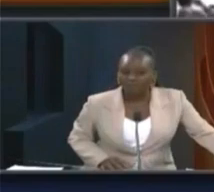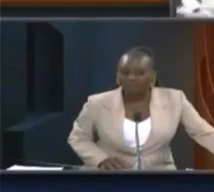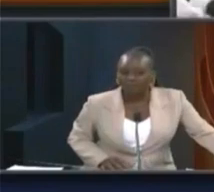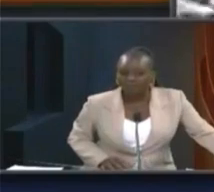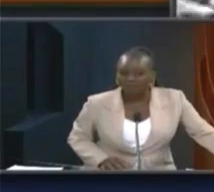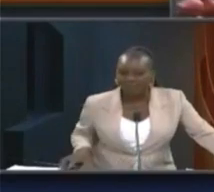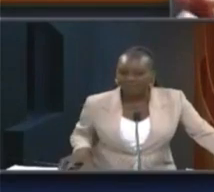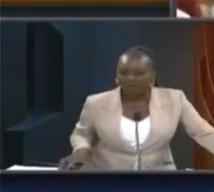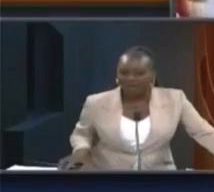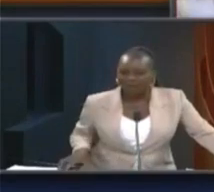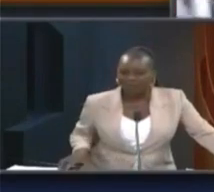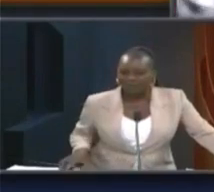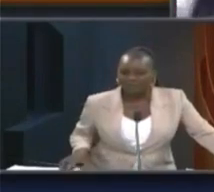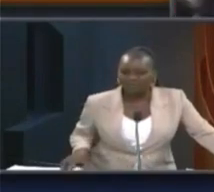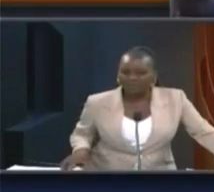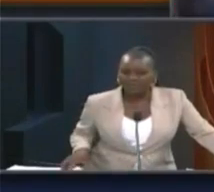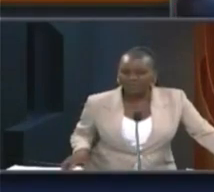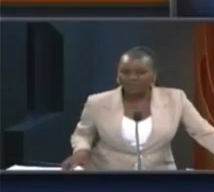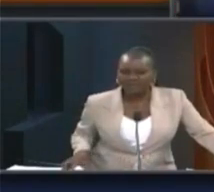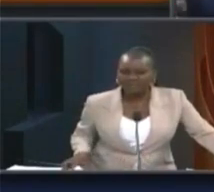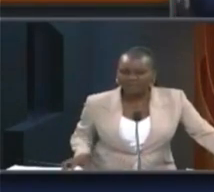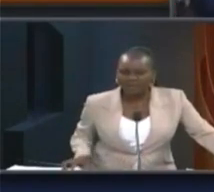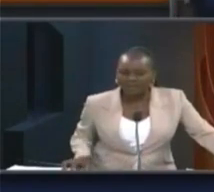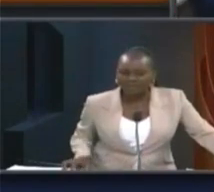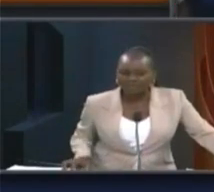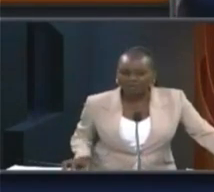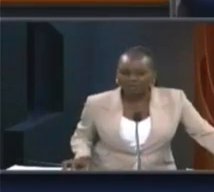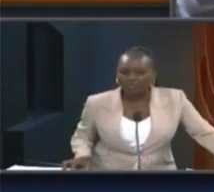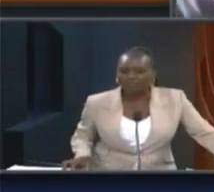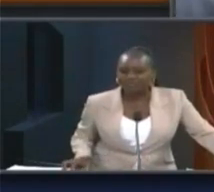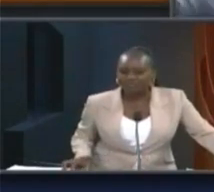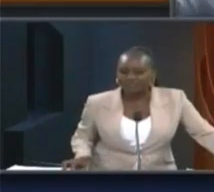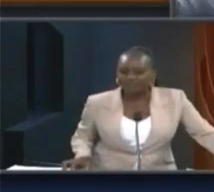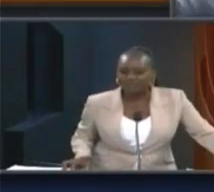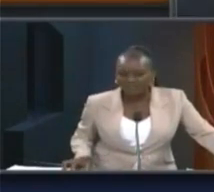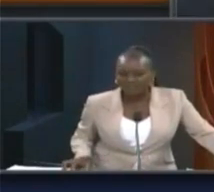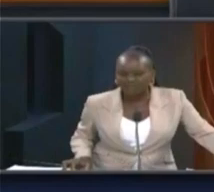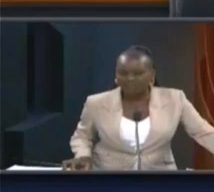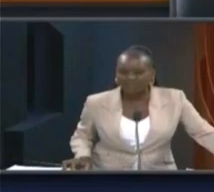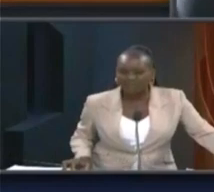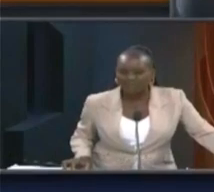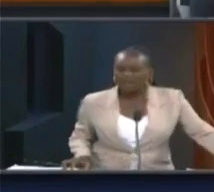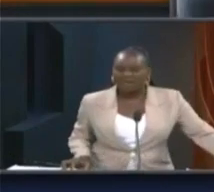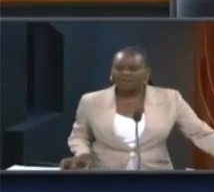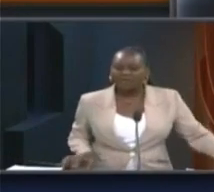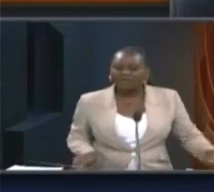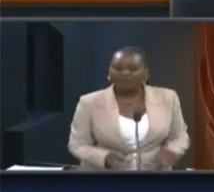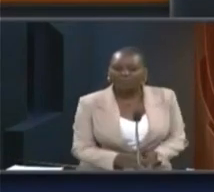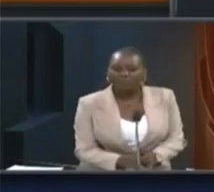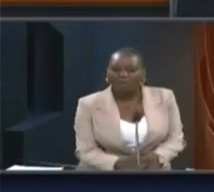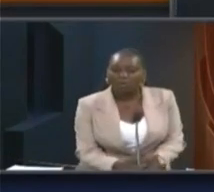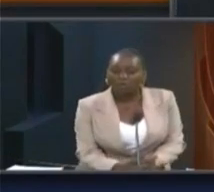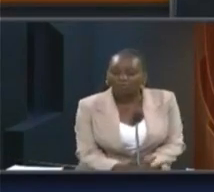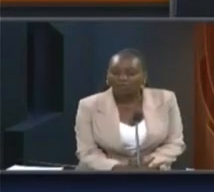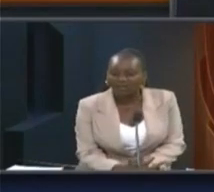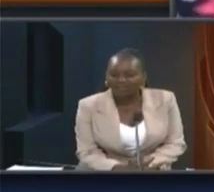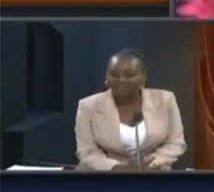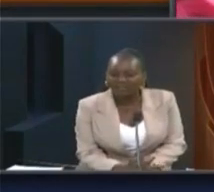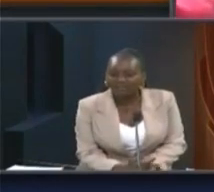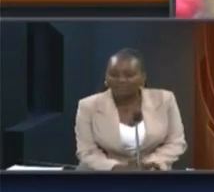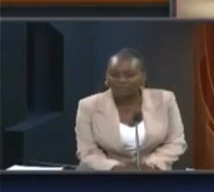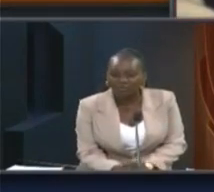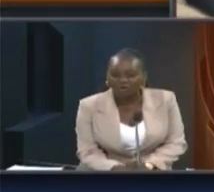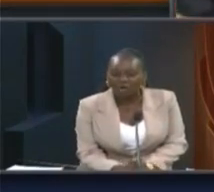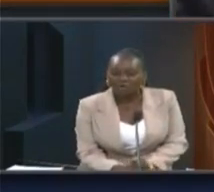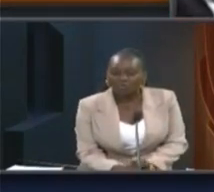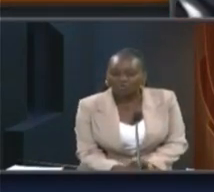de décembre 2023. Le candidat unique du parti Engagement pour la citoyenneté et le développement, l'homme de la vérité